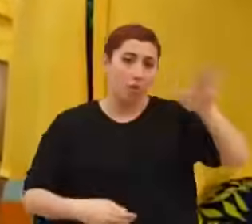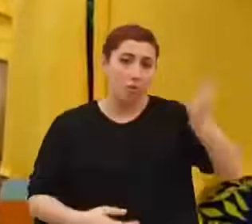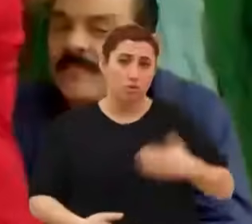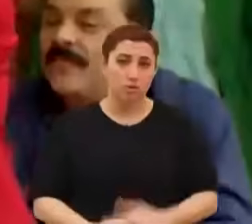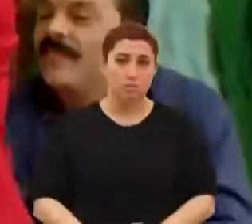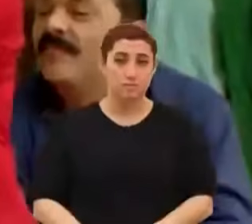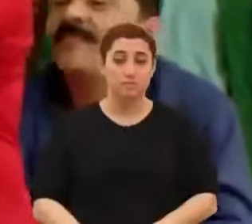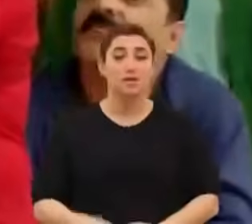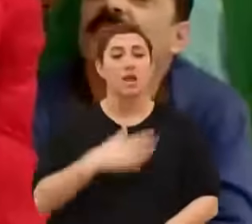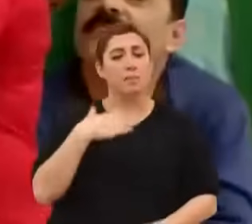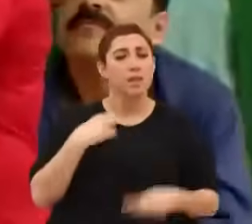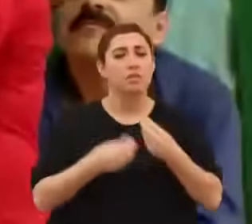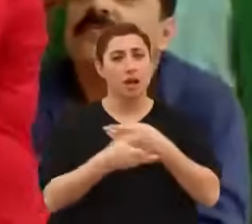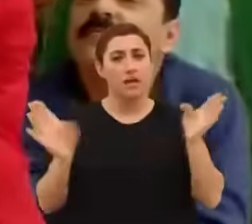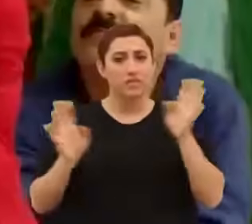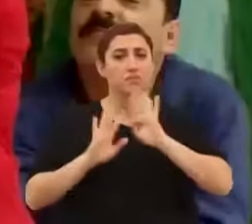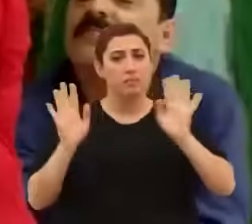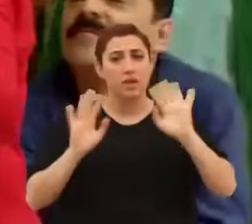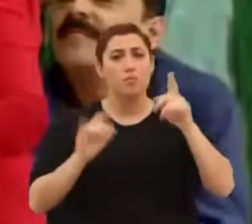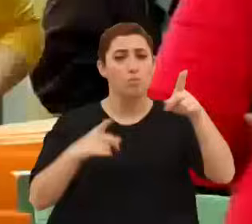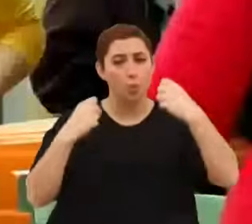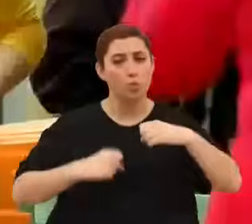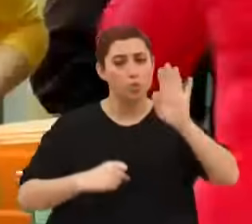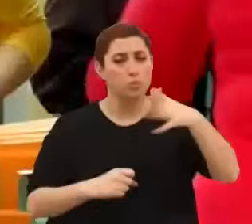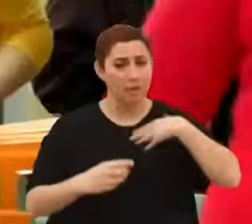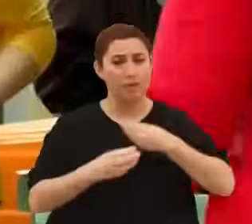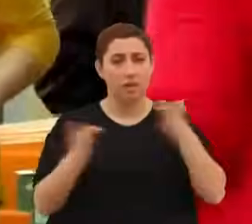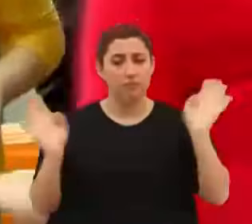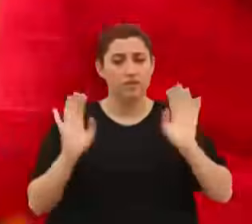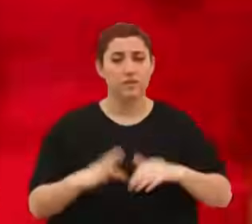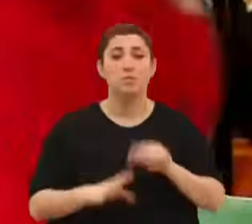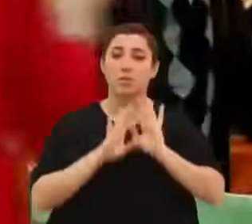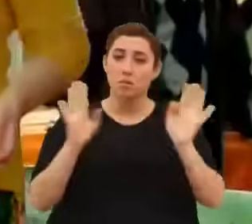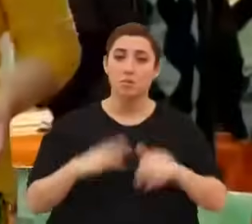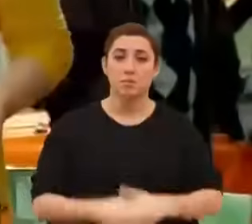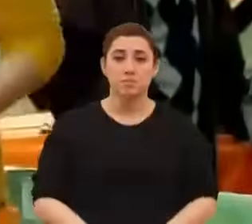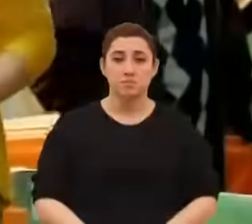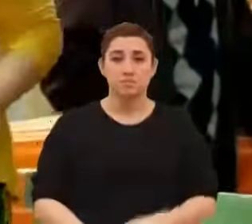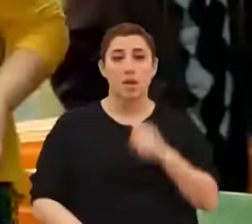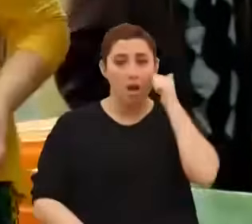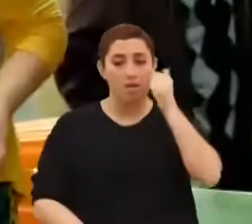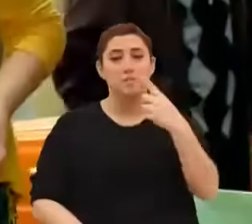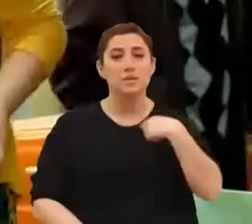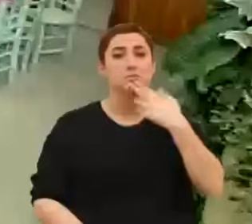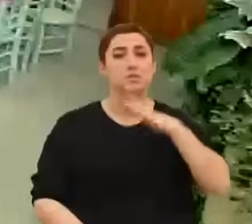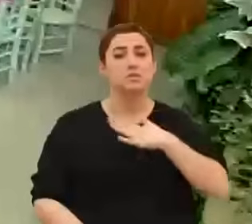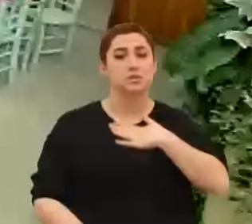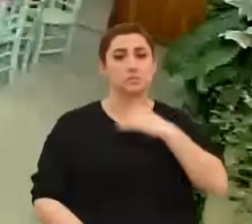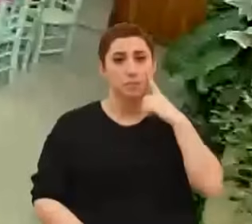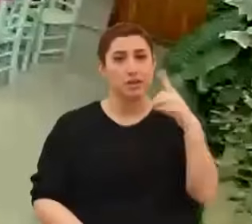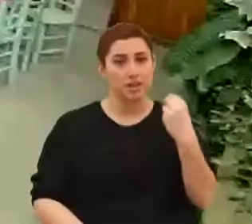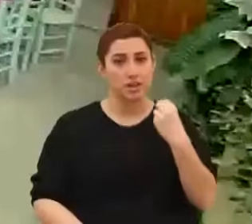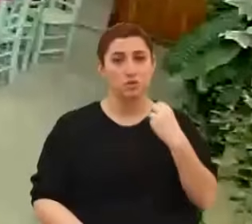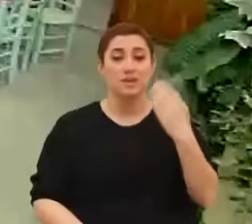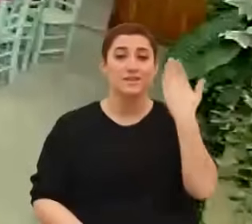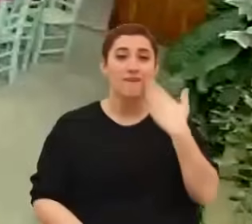yani. Anneciğim ben dağıtırım. Tamam otursun dağıtırım ben. Tamam. Aferin benim kızıma. Bak ne